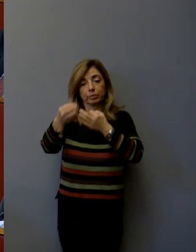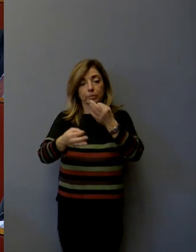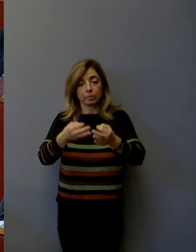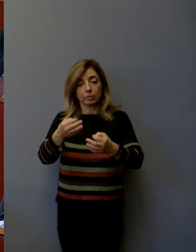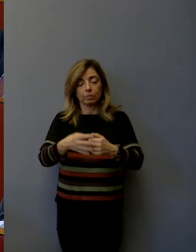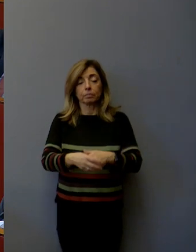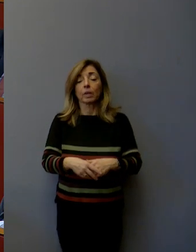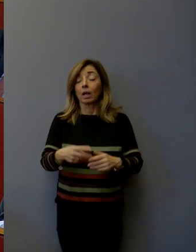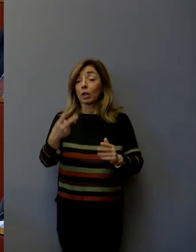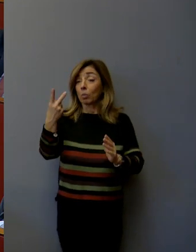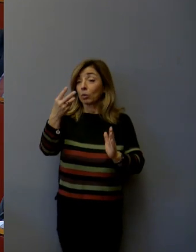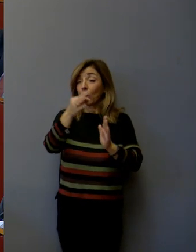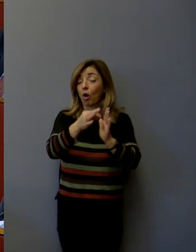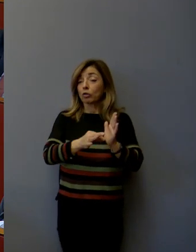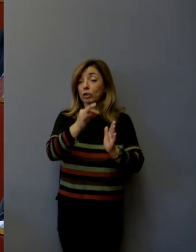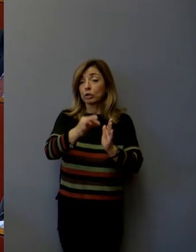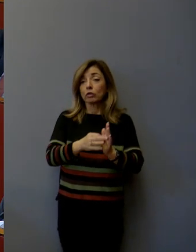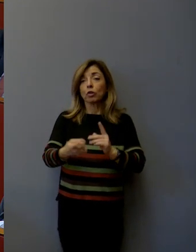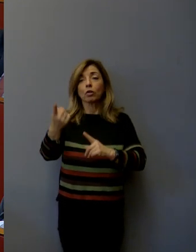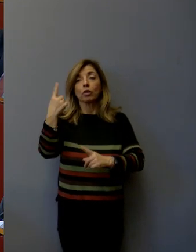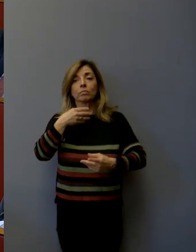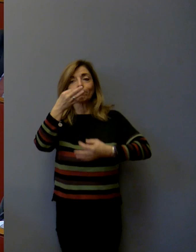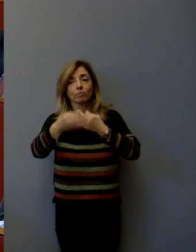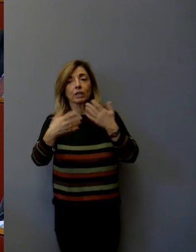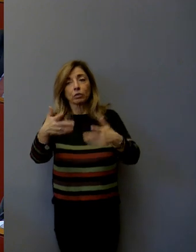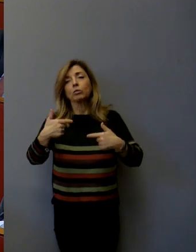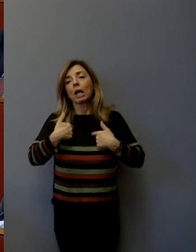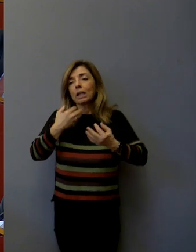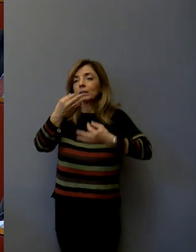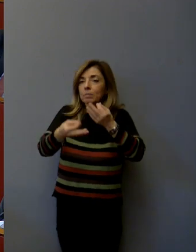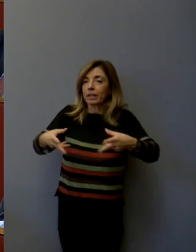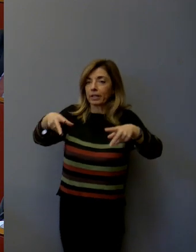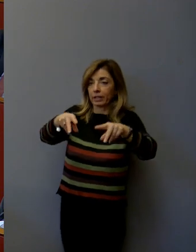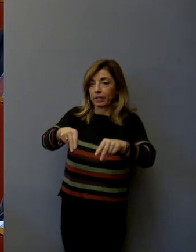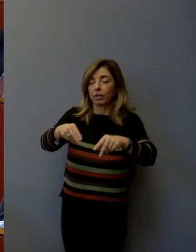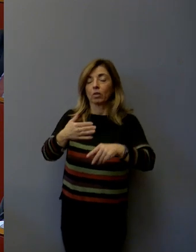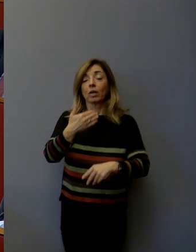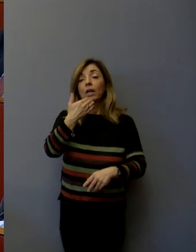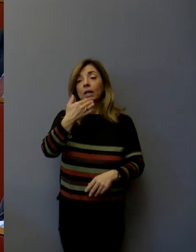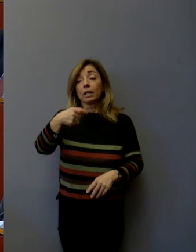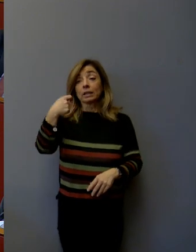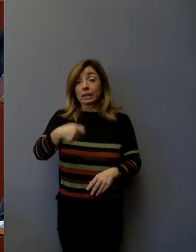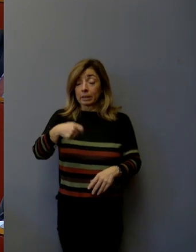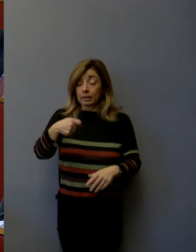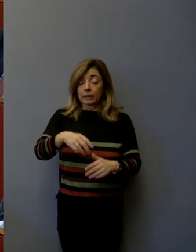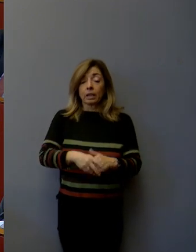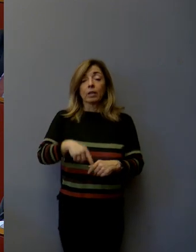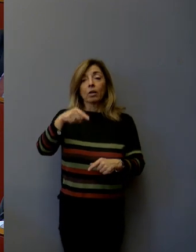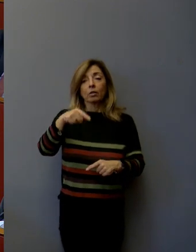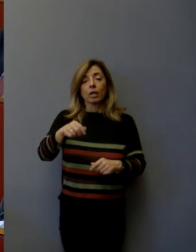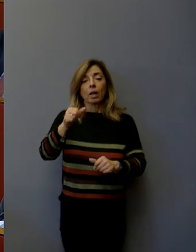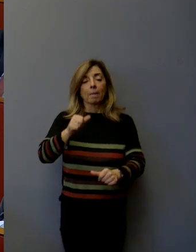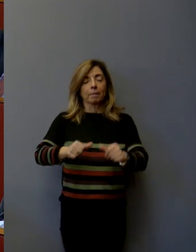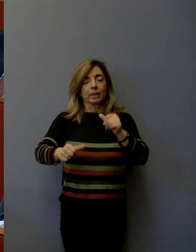l'esposizione di quei due ordini del giorno Grazie Presidente Allora volevo finire questa premessa che al momento si allunga però perché